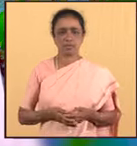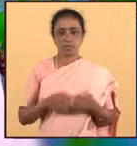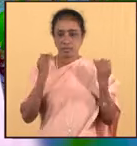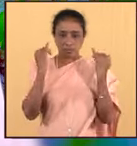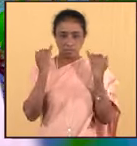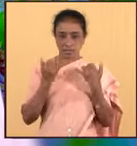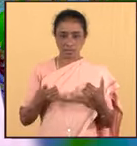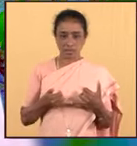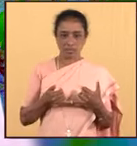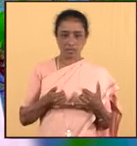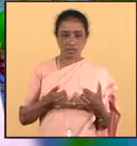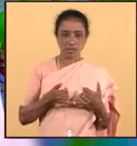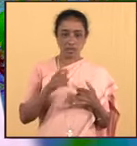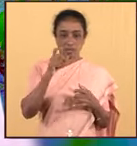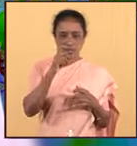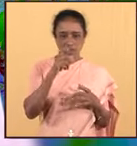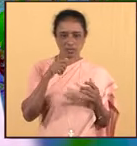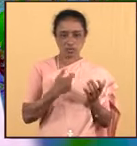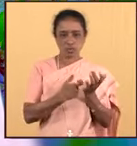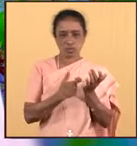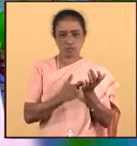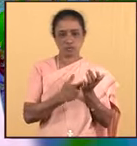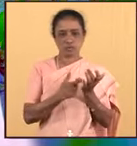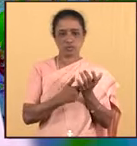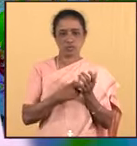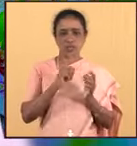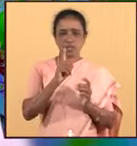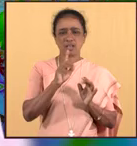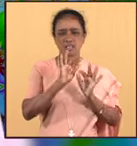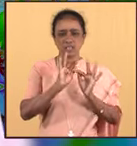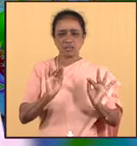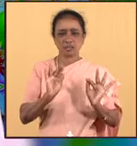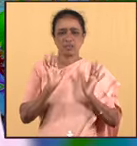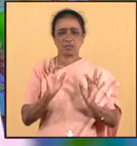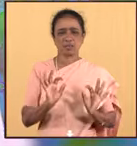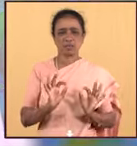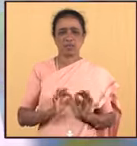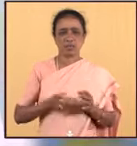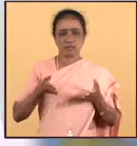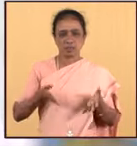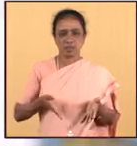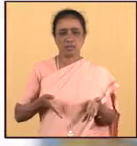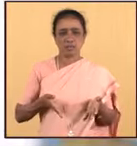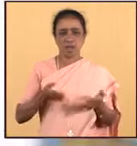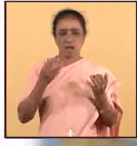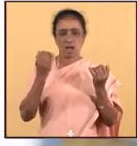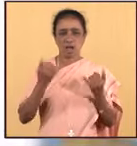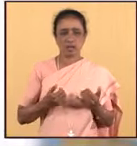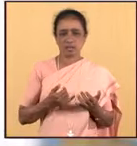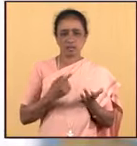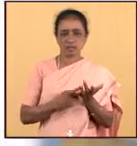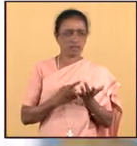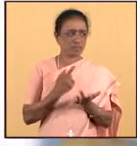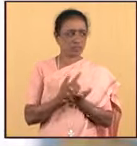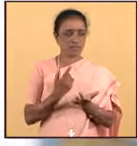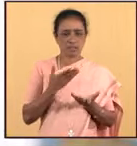அப்போ இந்த இந்தியன் கான்ஸ்டிடியூஷன் பிரியாமல்னு சொல்லக்கூடிய இந்திய அரசியலமைப்புல உள்ள தனிச்சிறப்பு என்ன அப்படின்னா, இப்போ இந்திய